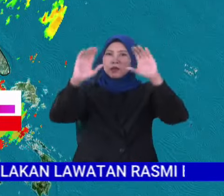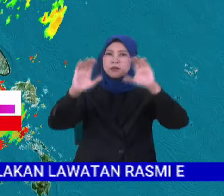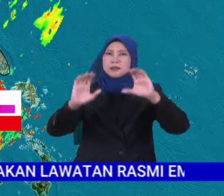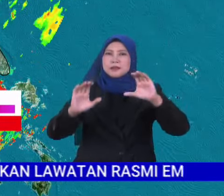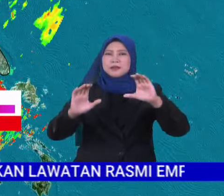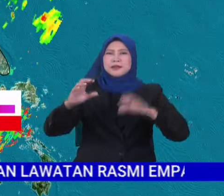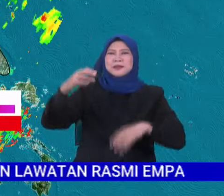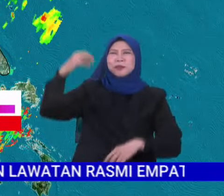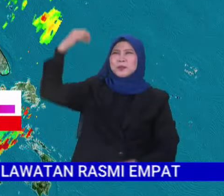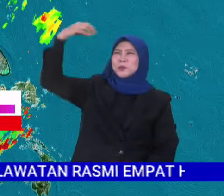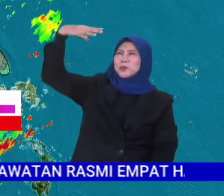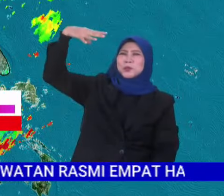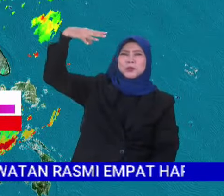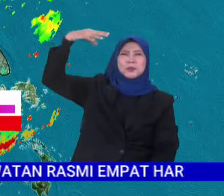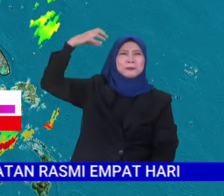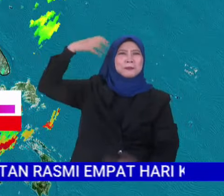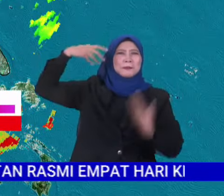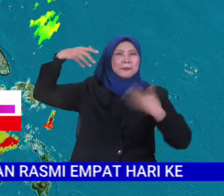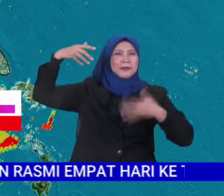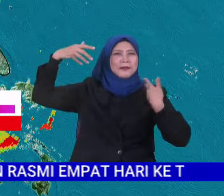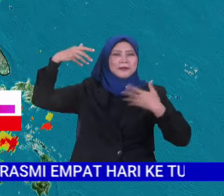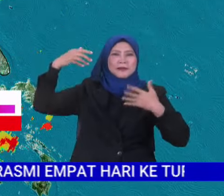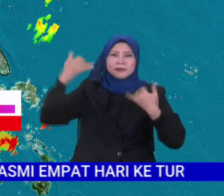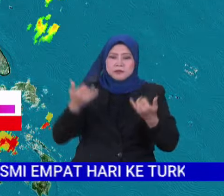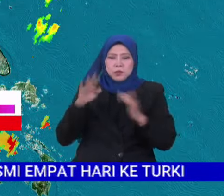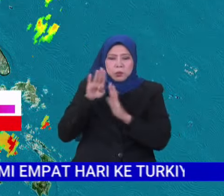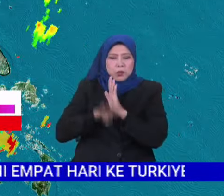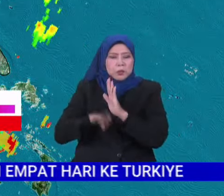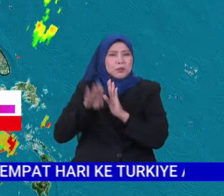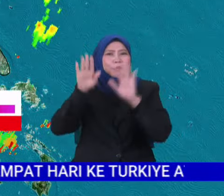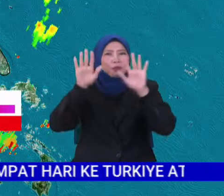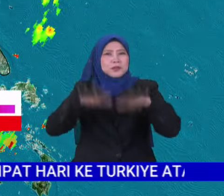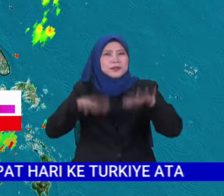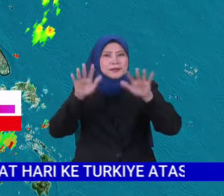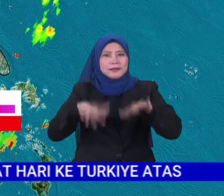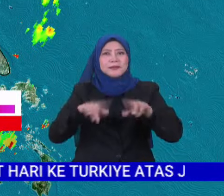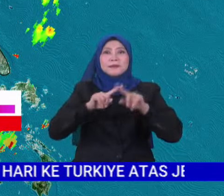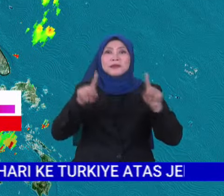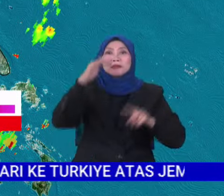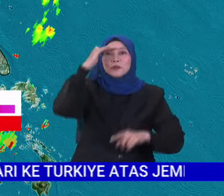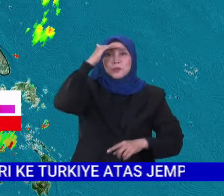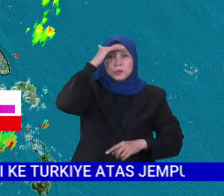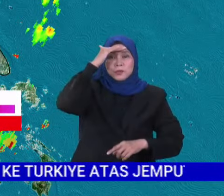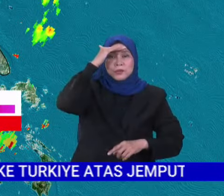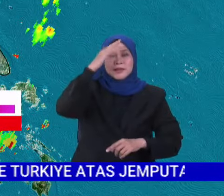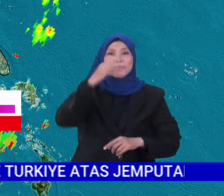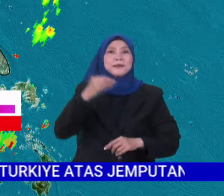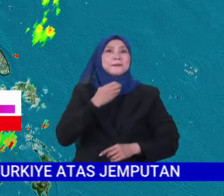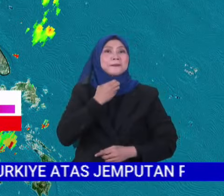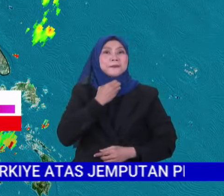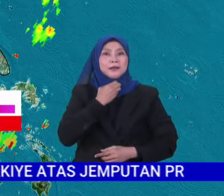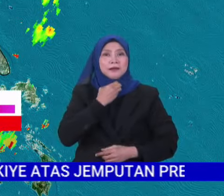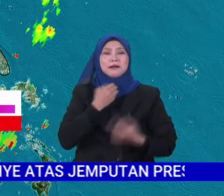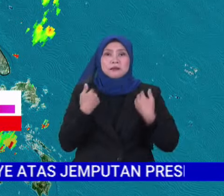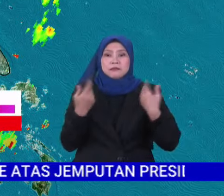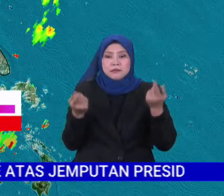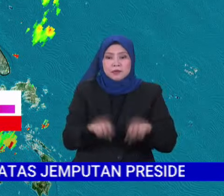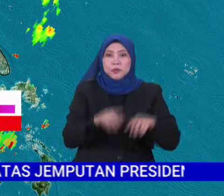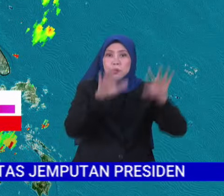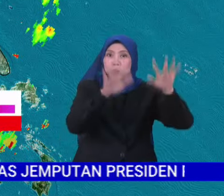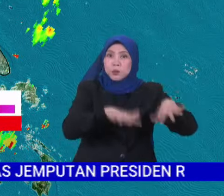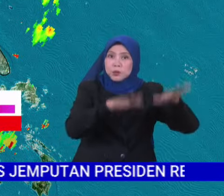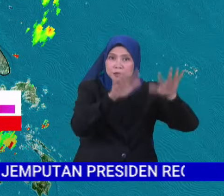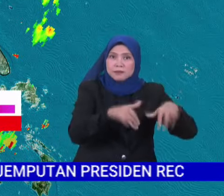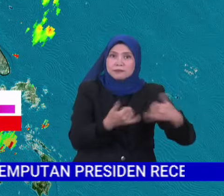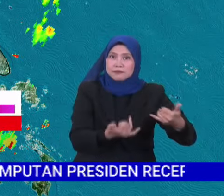yang agak panas kurang hujan berlaku pada ketika ini hanya di negeri Johor dan juga hyperact saja yang berlaku hujan